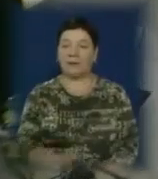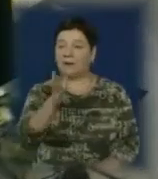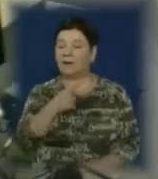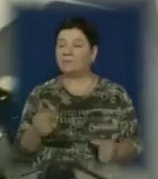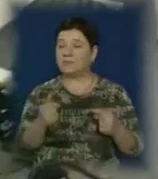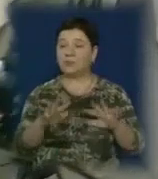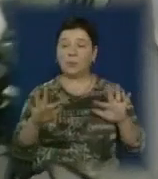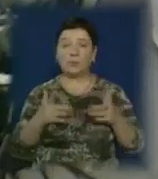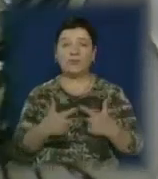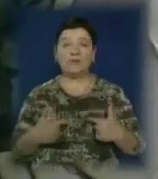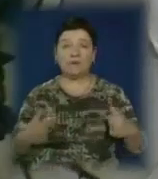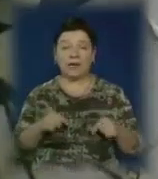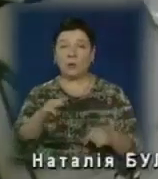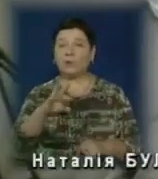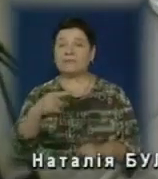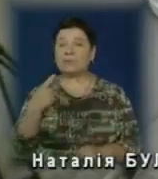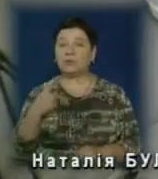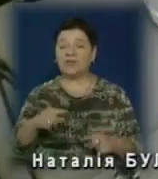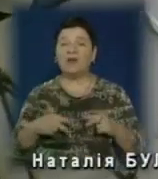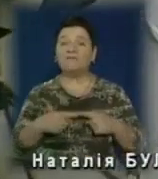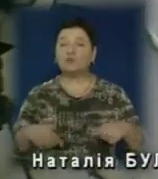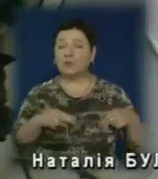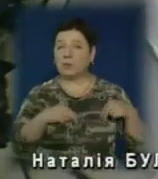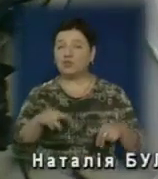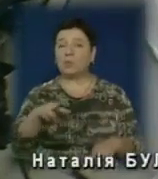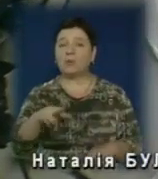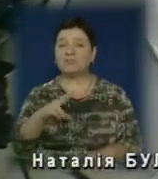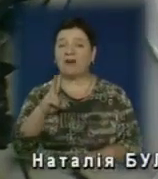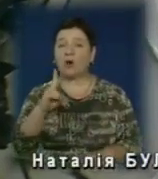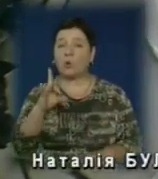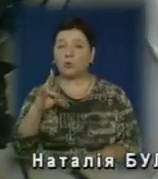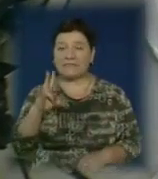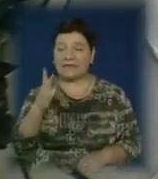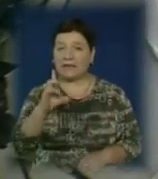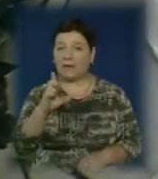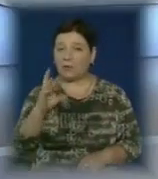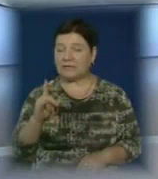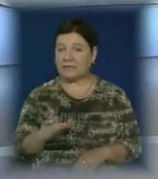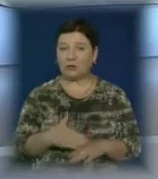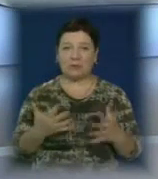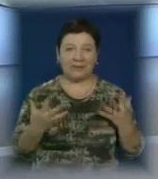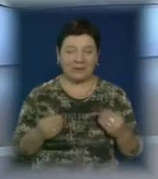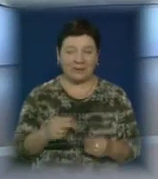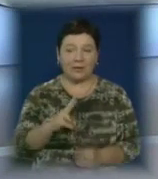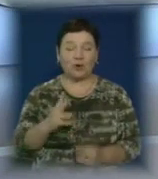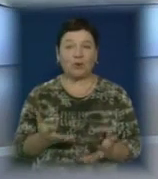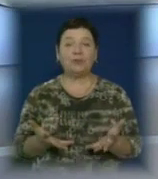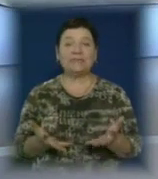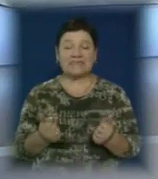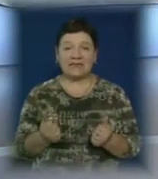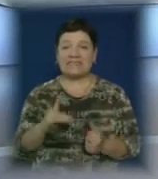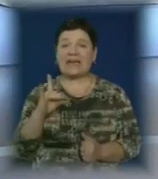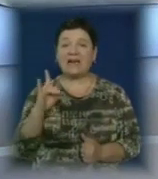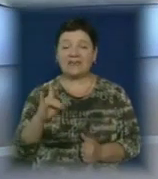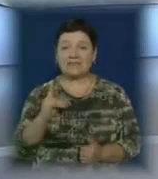вчасно про події в краї на телеканалі ТЕС-1. В студії працюють Мирослава Курус та Наталія Булеца. Доброго дня! Кому дістанеться крісло